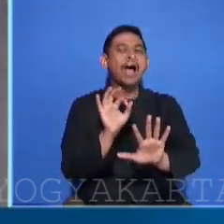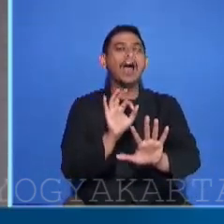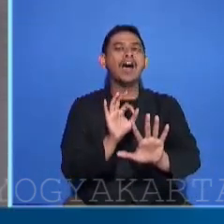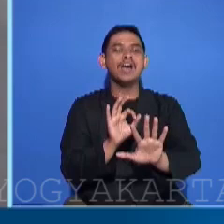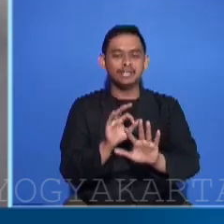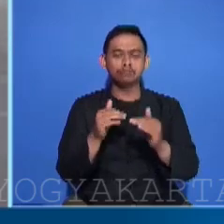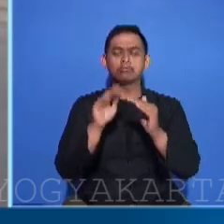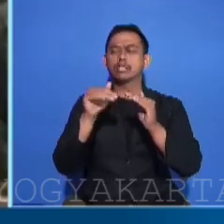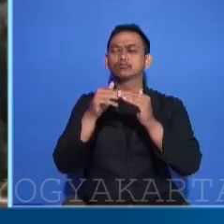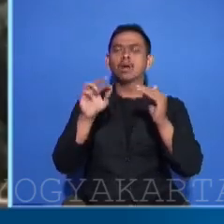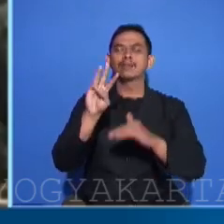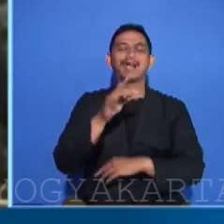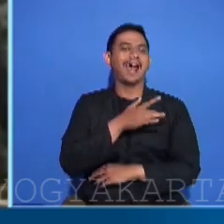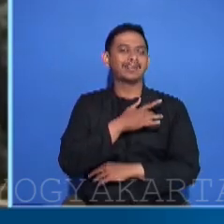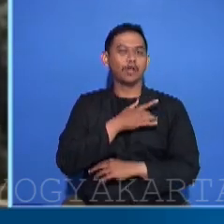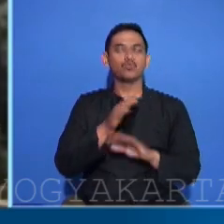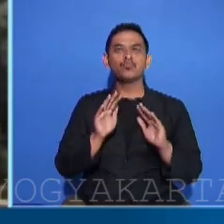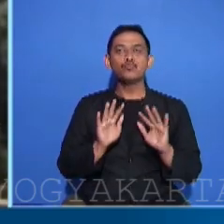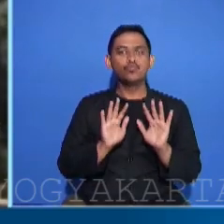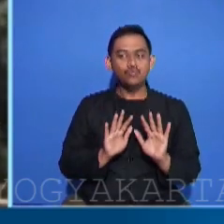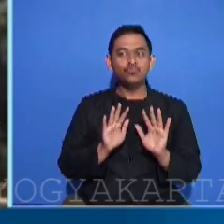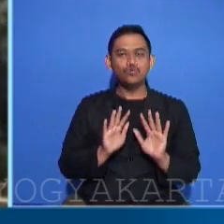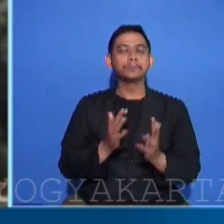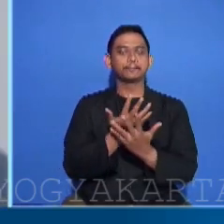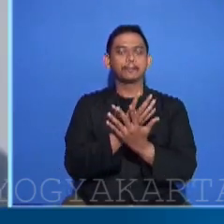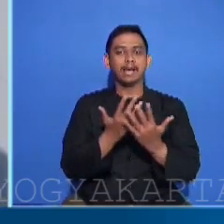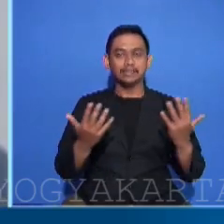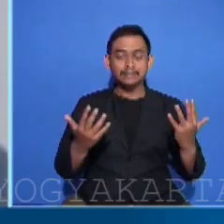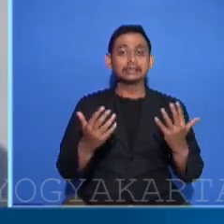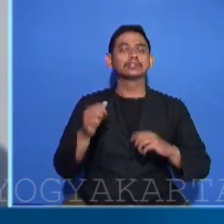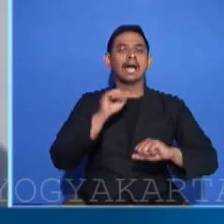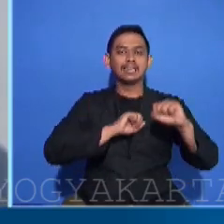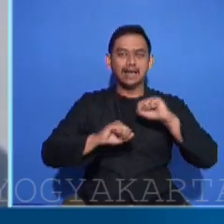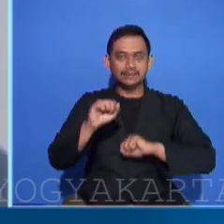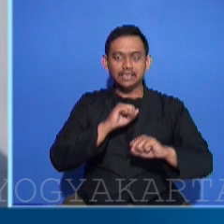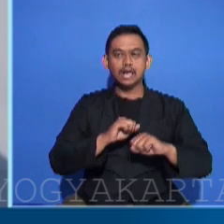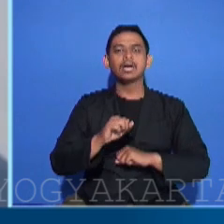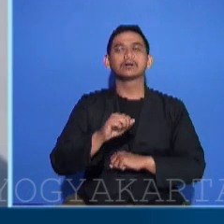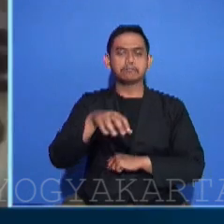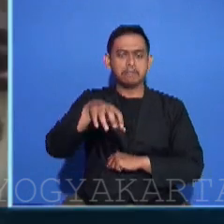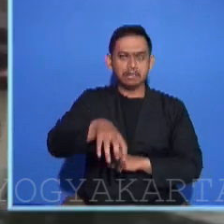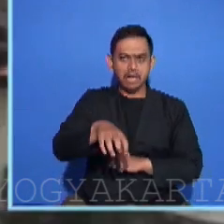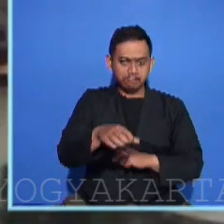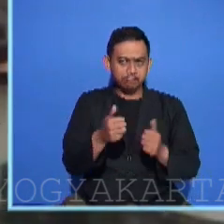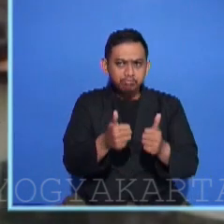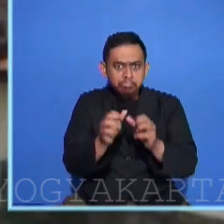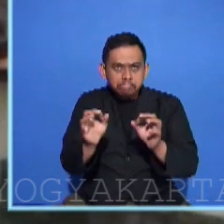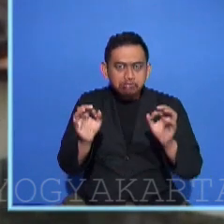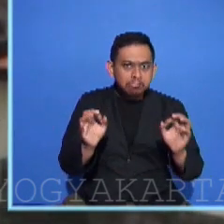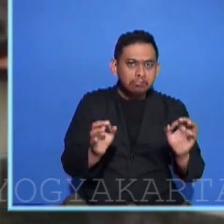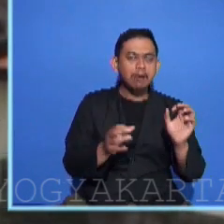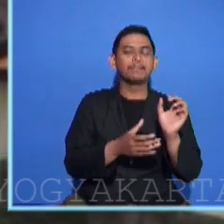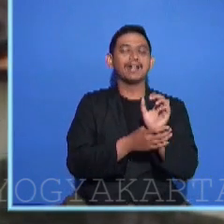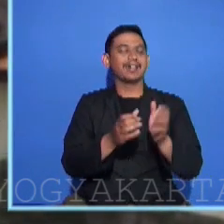level 3 siaga warga dihimbau untuk tidak melakukan aktivitas di zona potensi bahaya dengan radius 7 KM